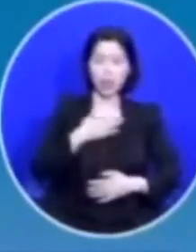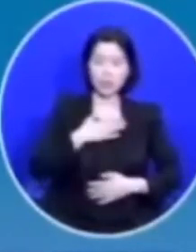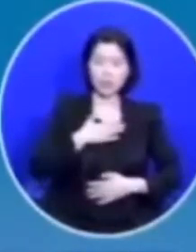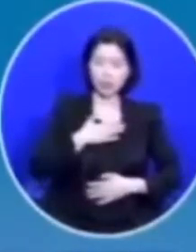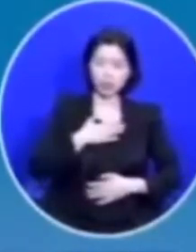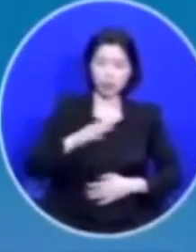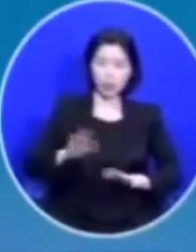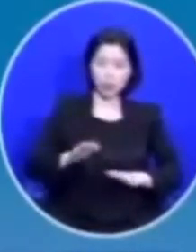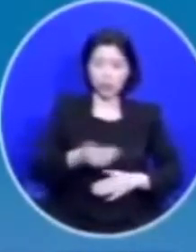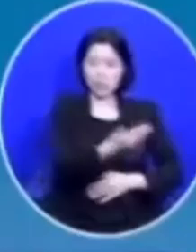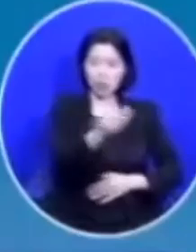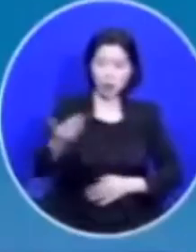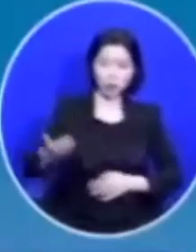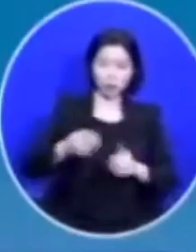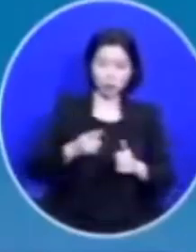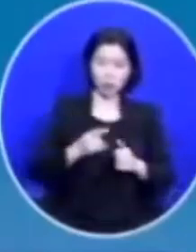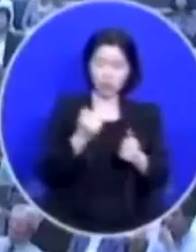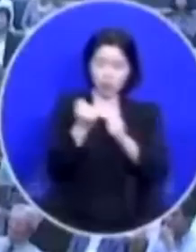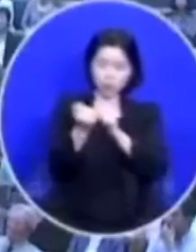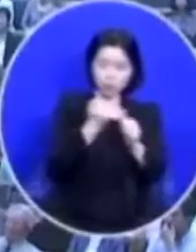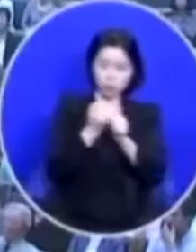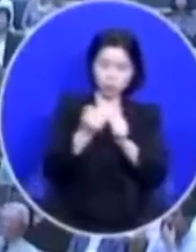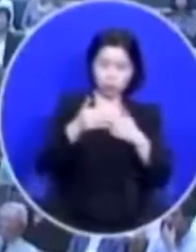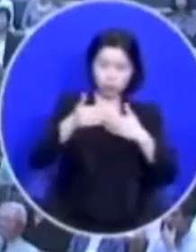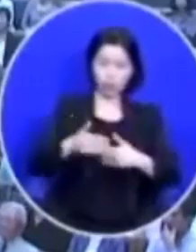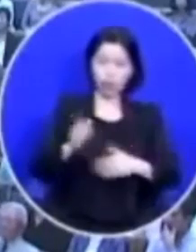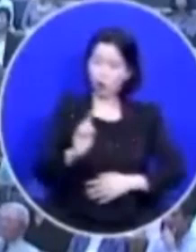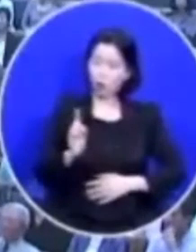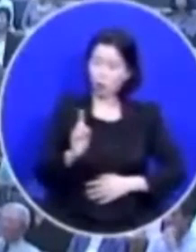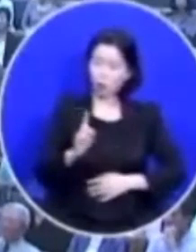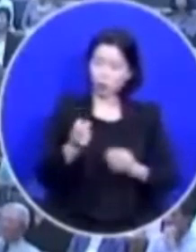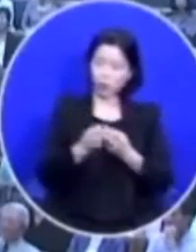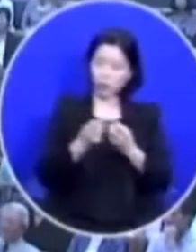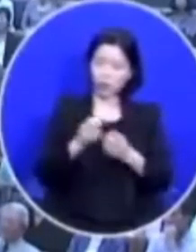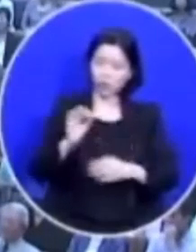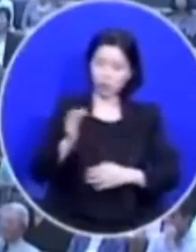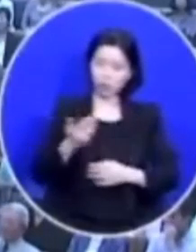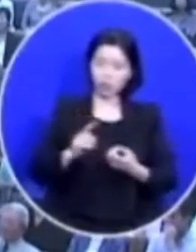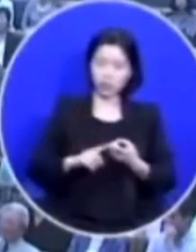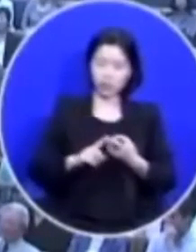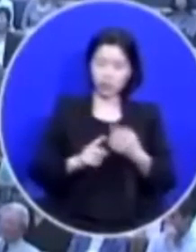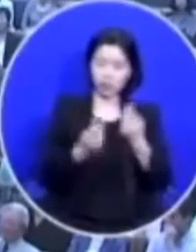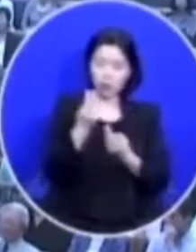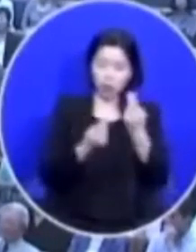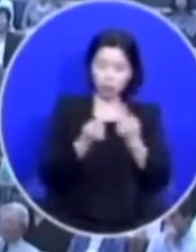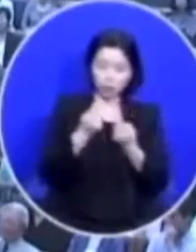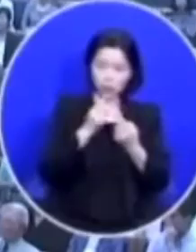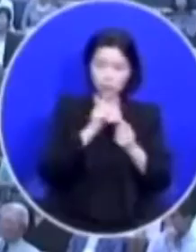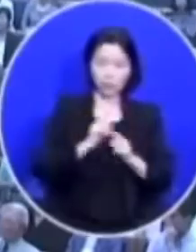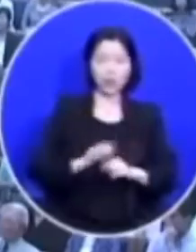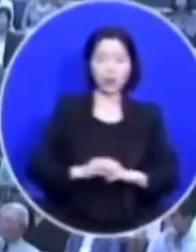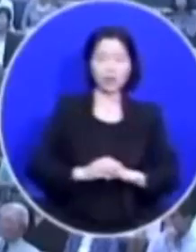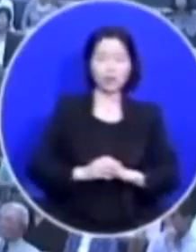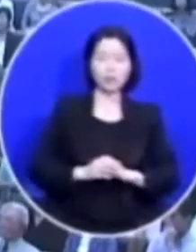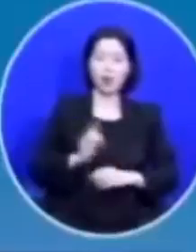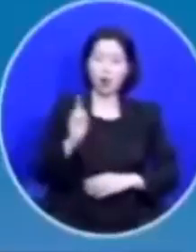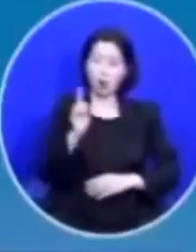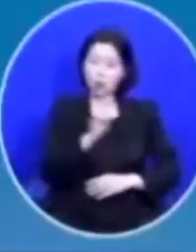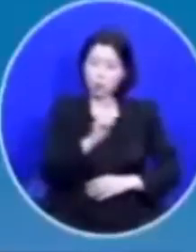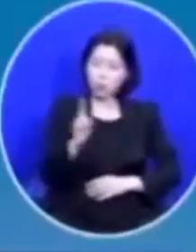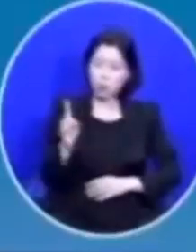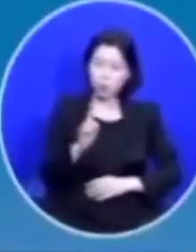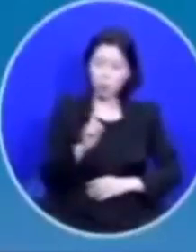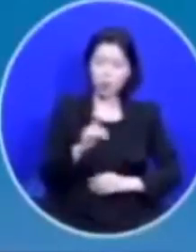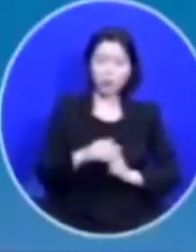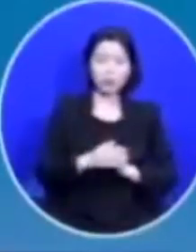여러분에게 부부 사이에 어떻게 해야 하는지에 대해서 말씀을 드리기 보다 도대체